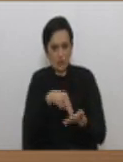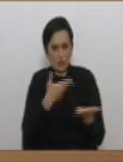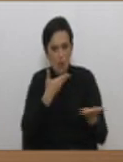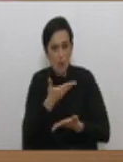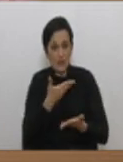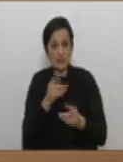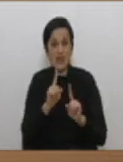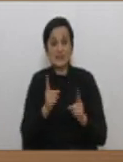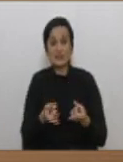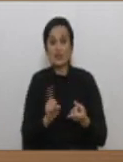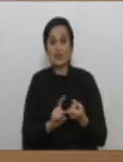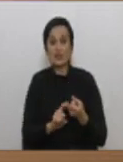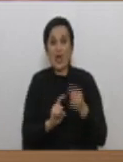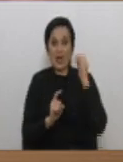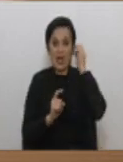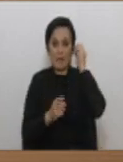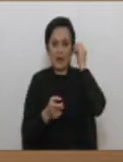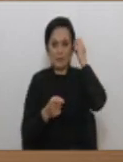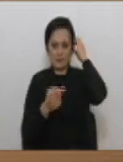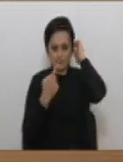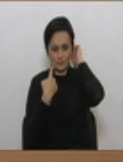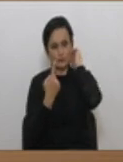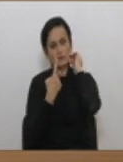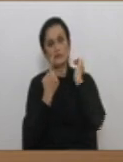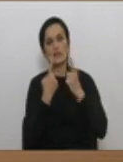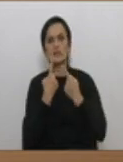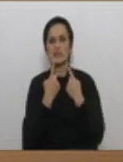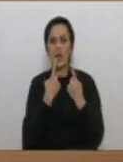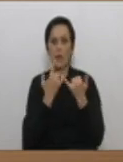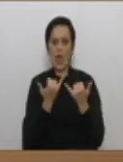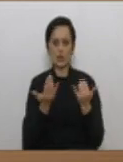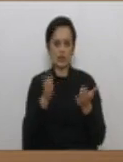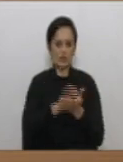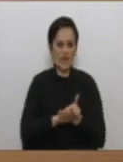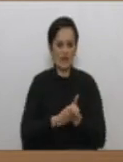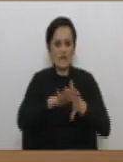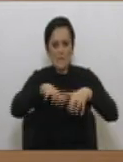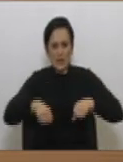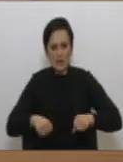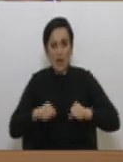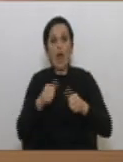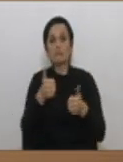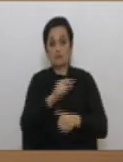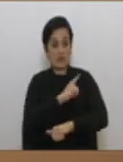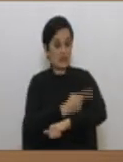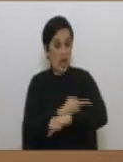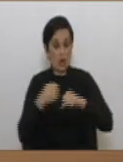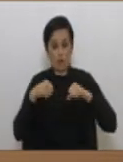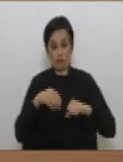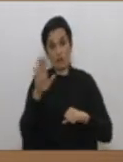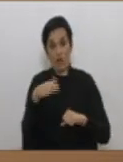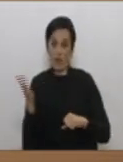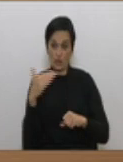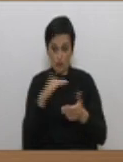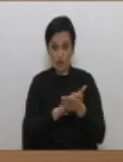რაც შეიძლება ეს რაღაცა ეს დაუსრულებელი ის საუბარი იმაზე რომ ეხლა უნდა შევრიგდეთ რა მიიტაცეთ და ეხლა კარგია ძალაუფლება და ეხლა კარგია შევრიგდეთ მოდი